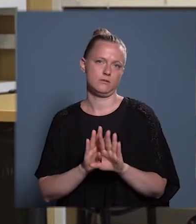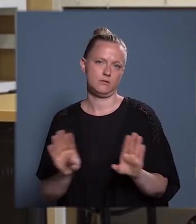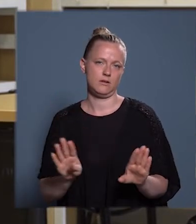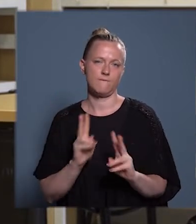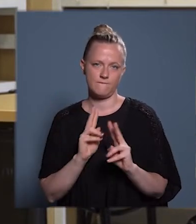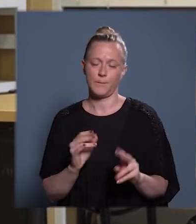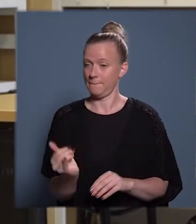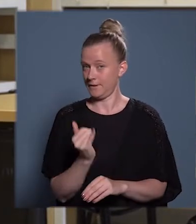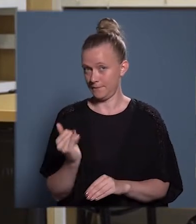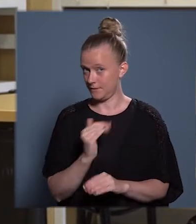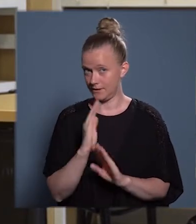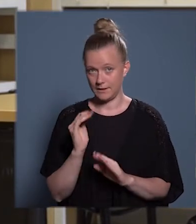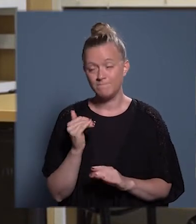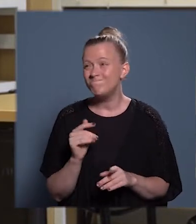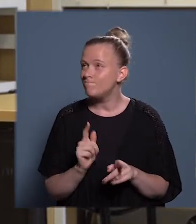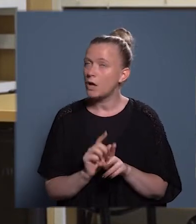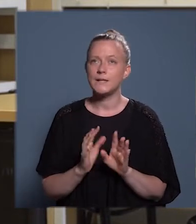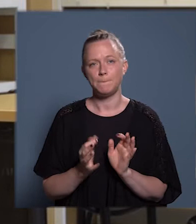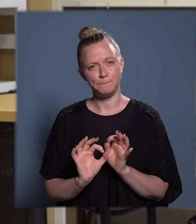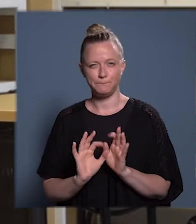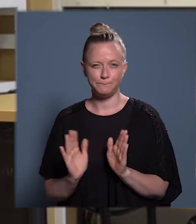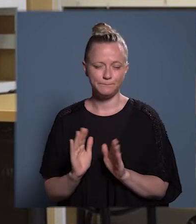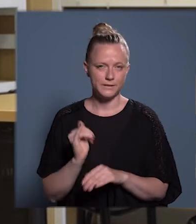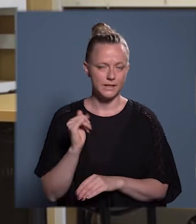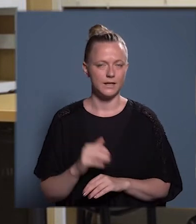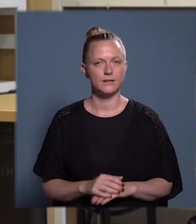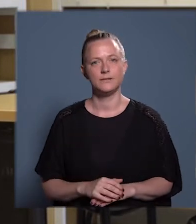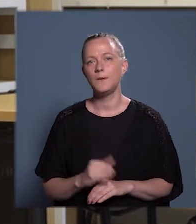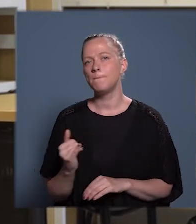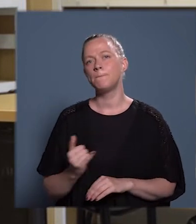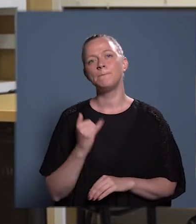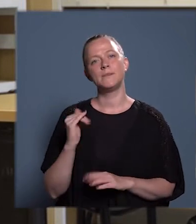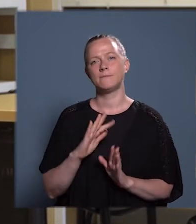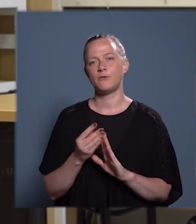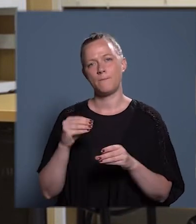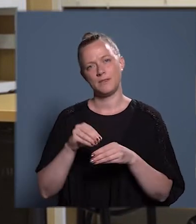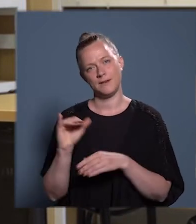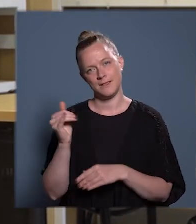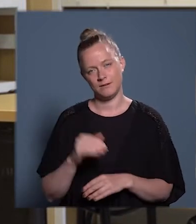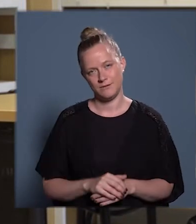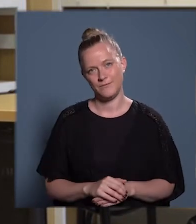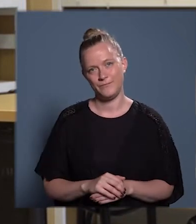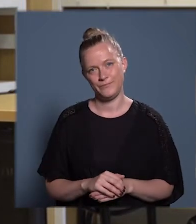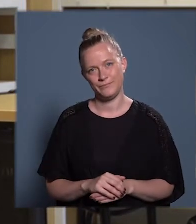a festmény. Szinte igen, igen. Mindig minden van. És...